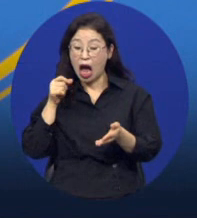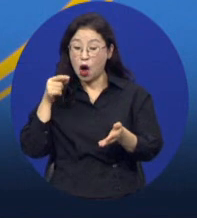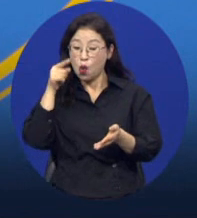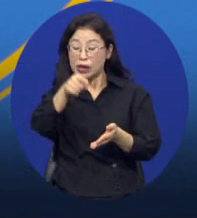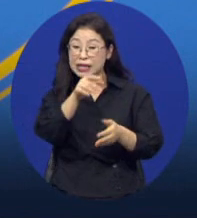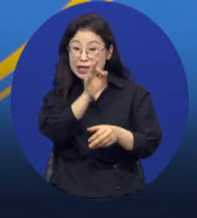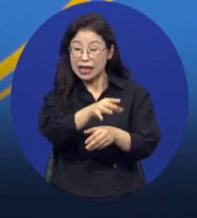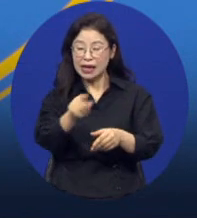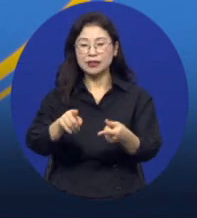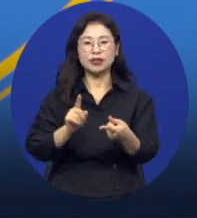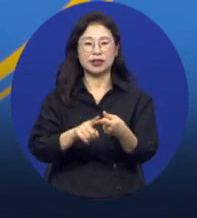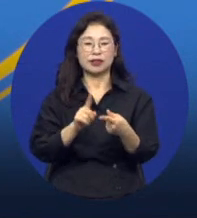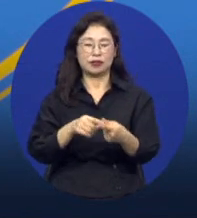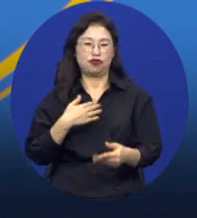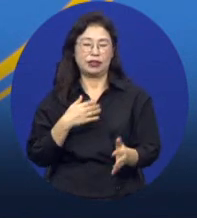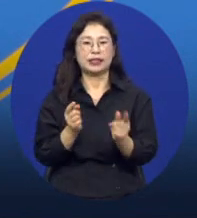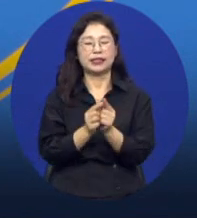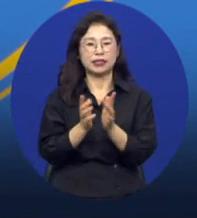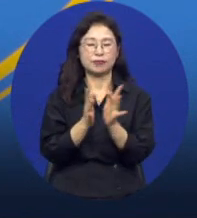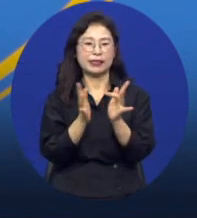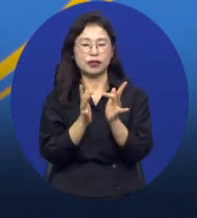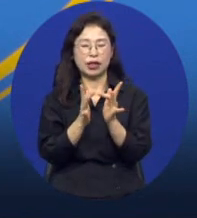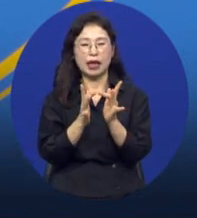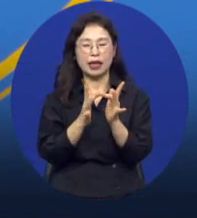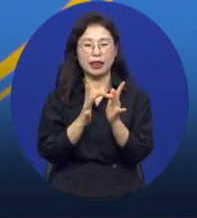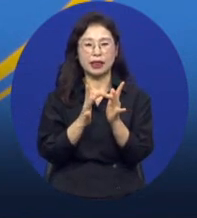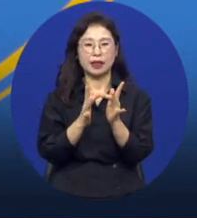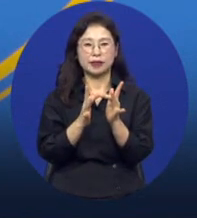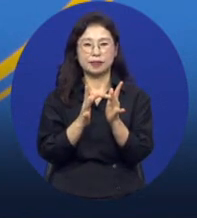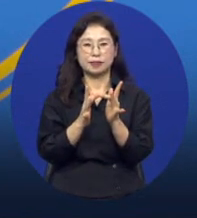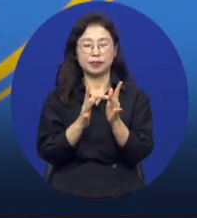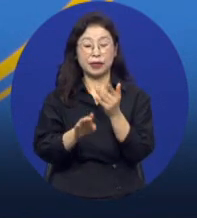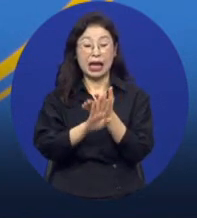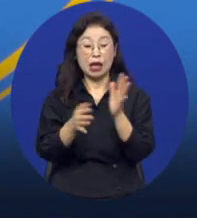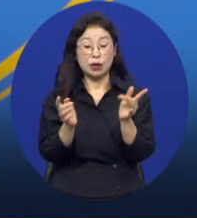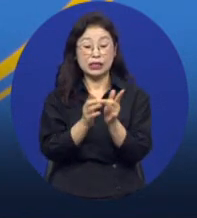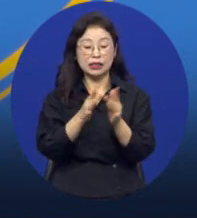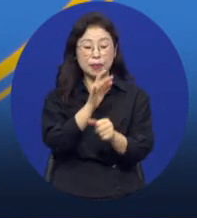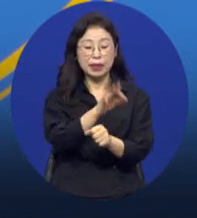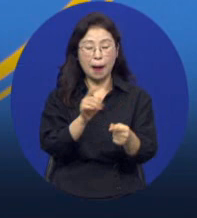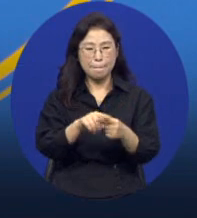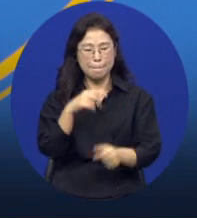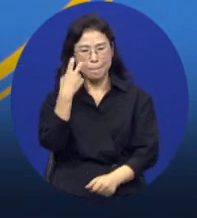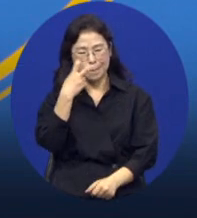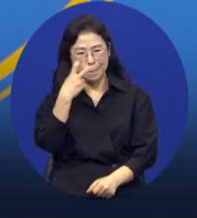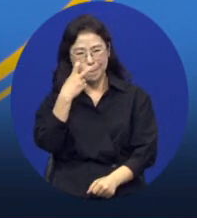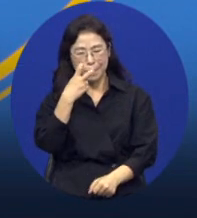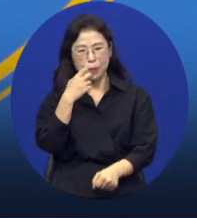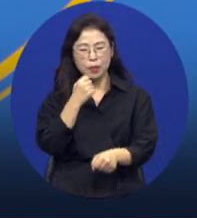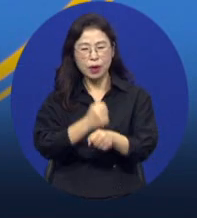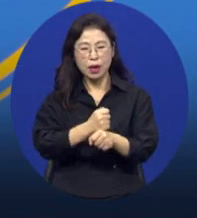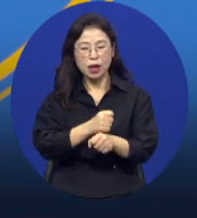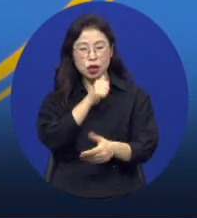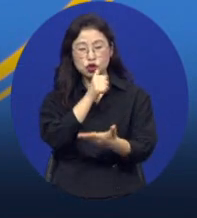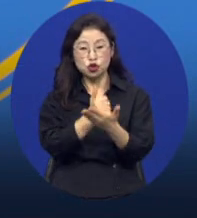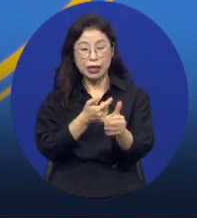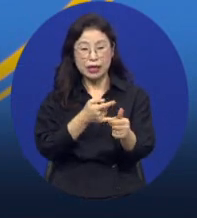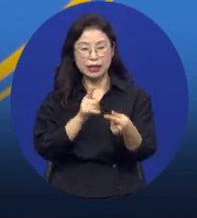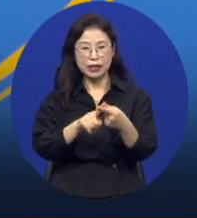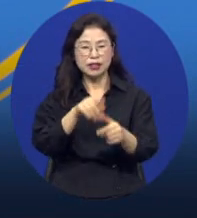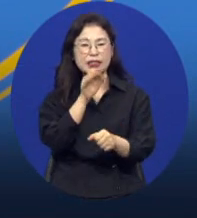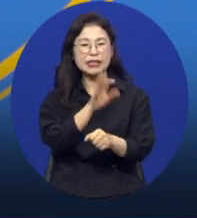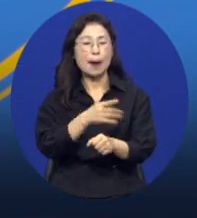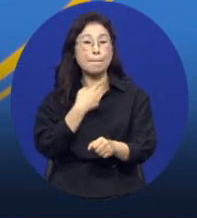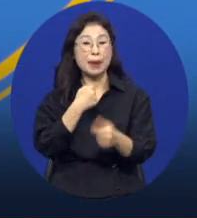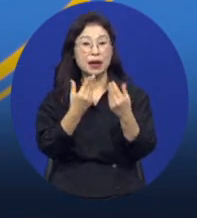그런 부분을 저희가 인터넷 사이트 해외 직구 사이트를 검색 피자가 이걸